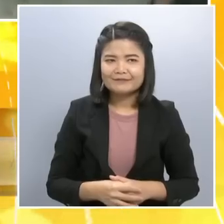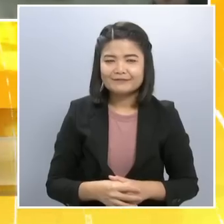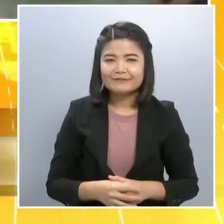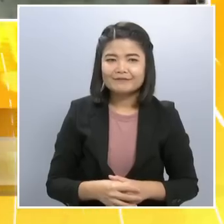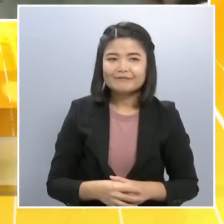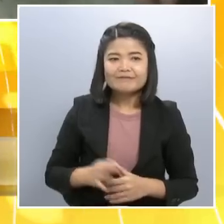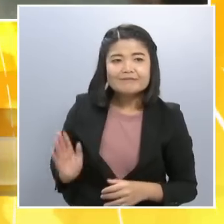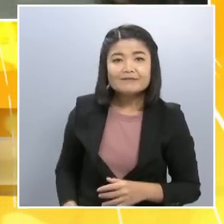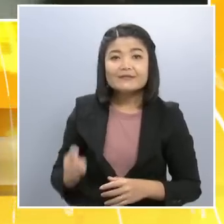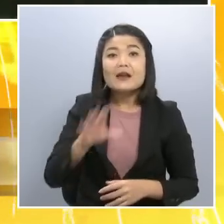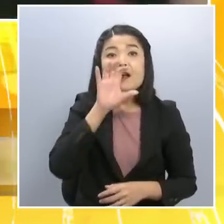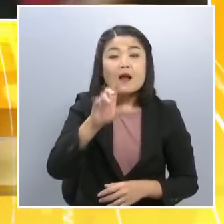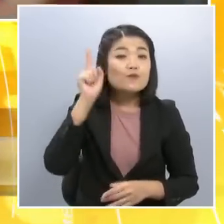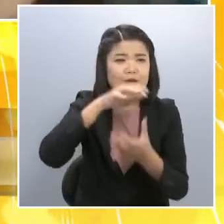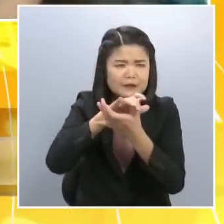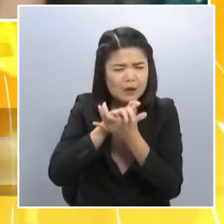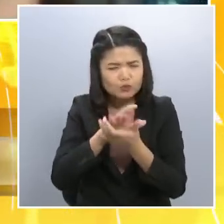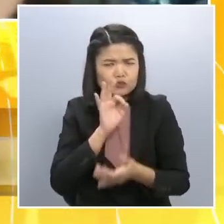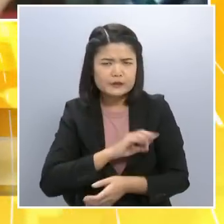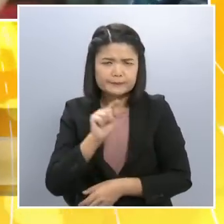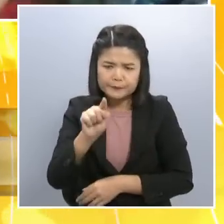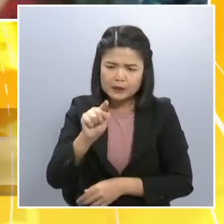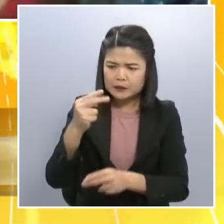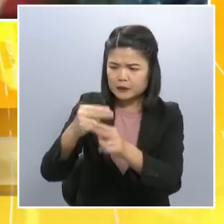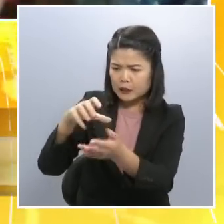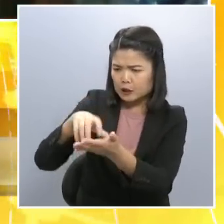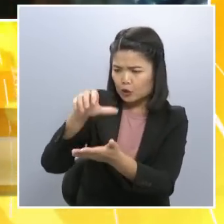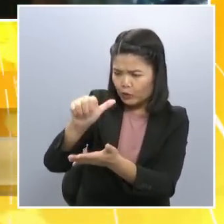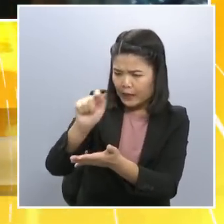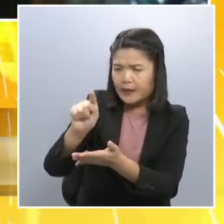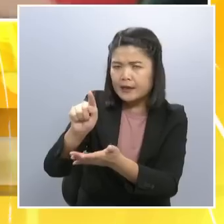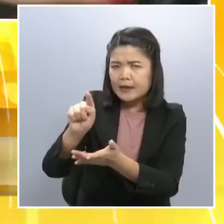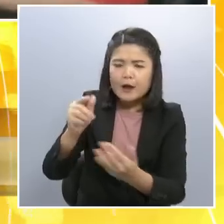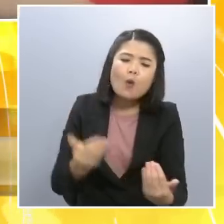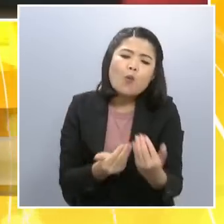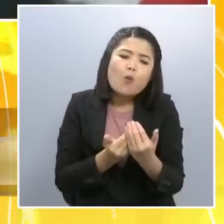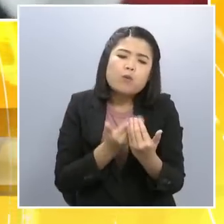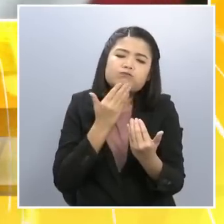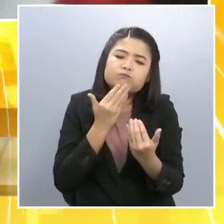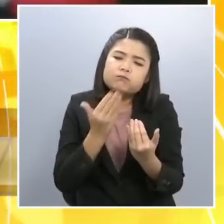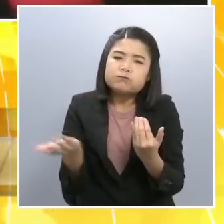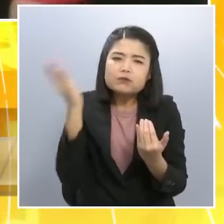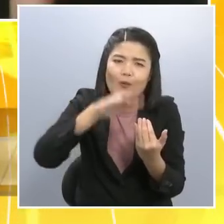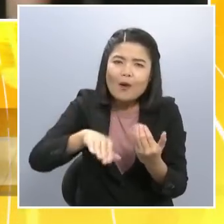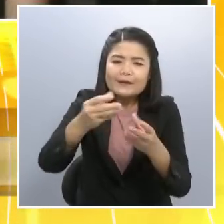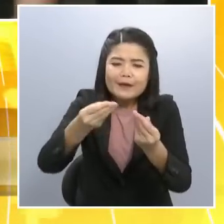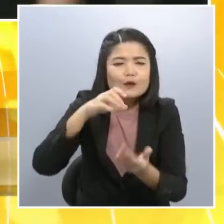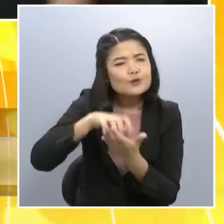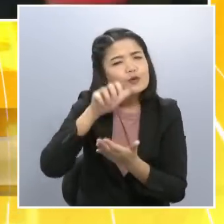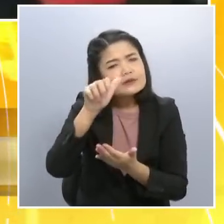เห่าแล้วทางคุณภรรยาก็เลยรู้สึกว่าเขาชื่อโชคไงแล้ววันนี้หวยออกก็เลยอุ้มโชคทั้งวันโชคจะได้ให้โชคให้ลา